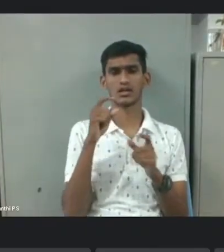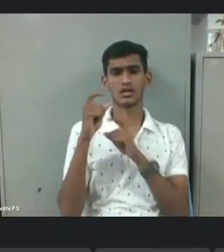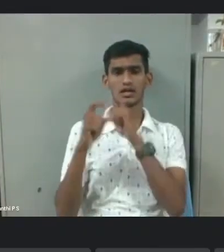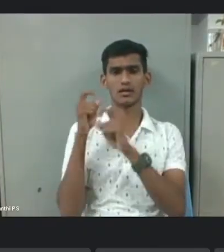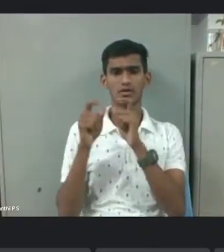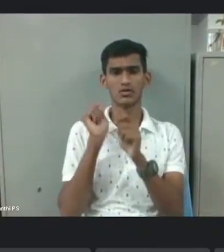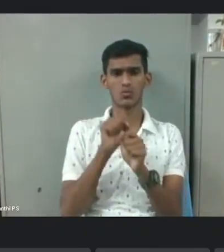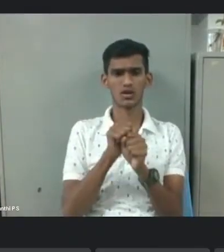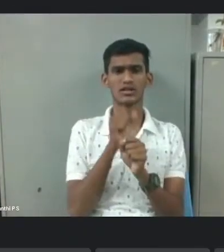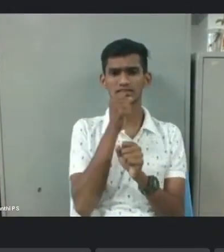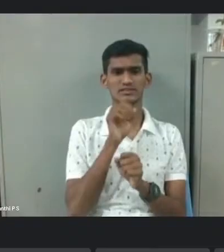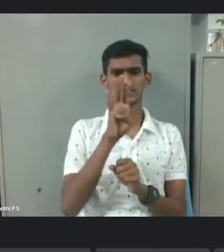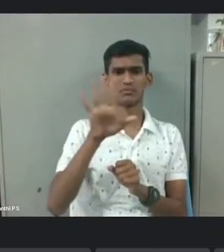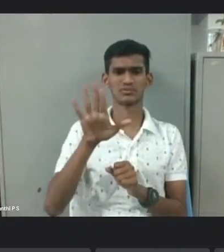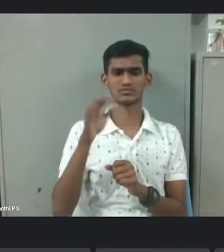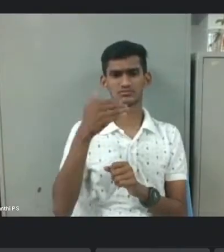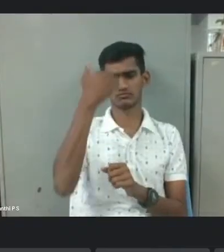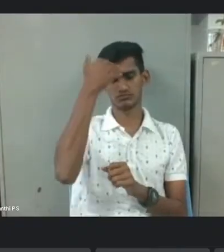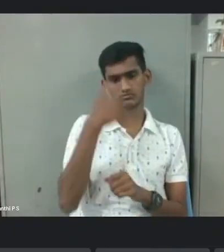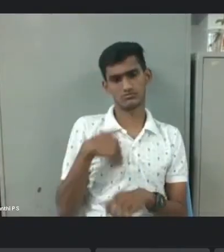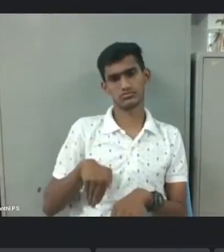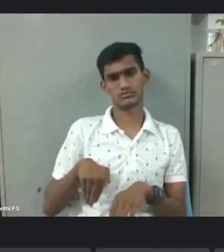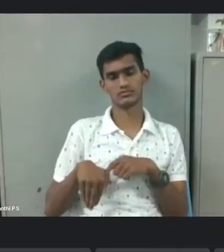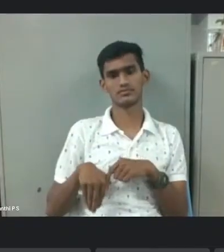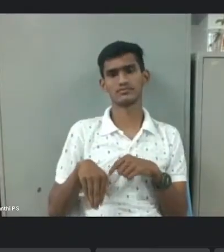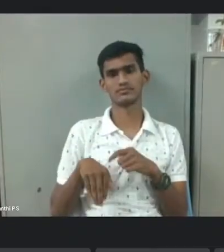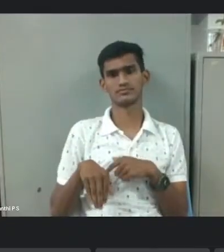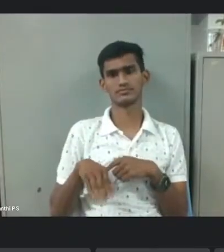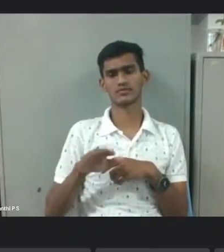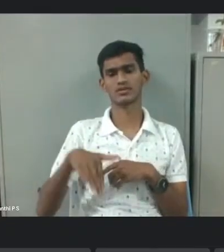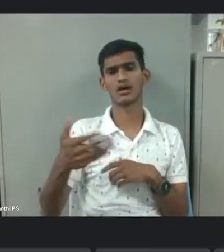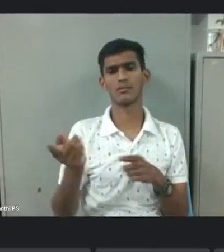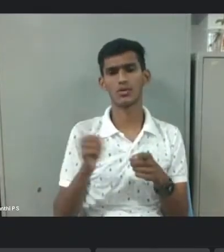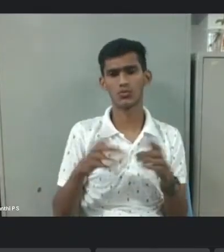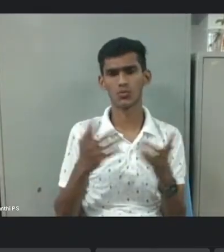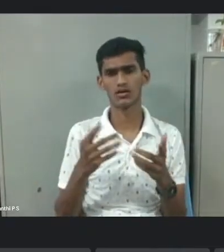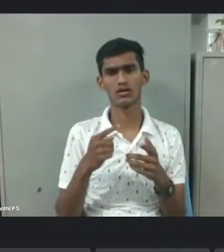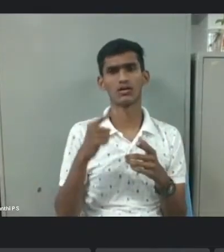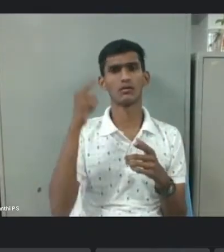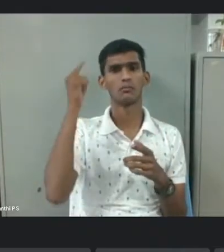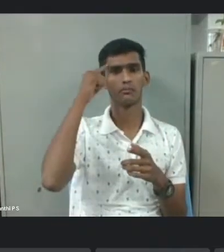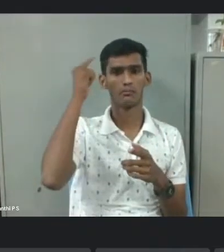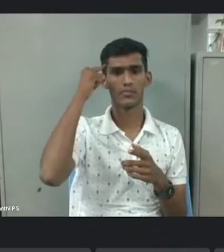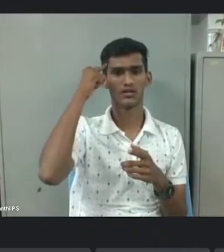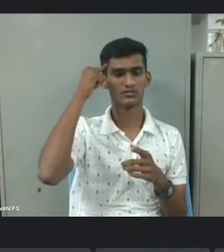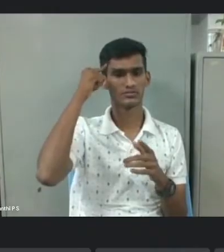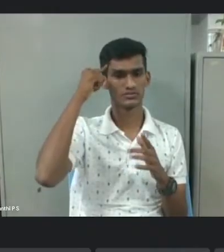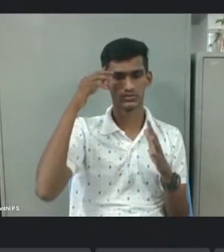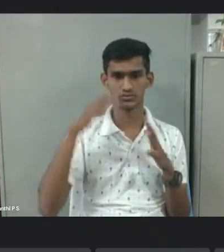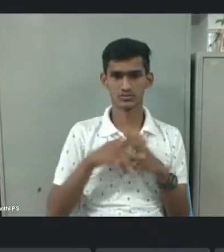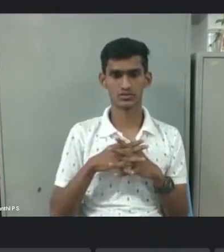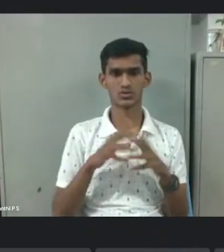വശം തളർന്നു പോകുന്നത്. അതിനുശേഷം സംഭവിക്കുന്നത് ഏറ്റവും കൂടുതൽ ആദ്യമായിട്ട് തന്നെ മെന്റൽ സ്ട്രെയിൻ അല്ലെങ്കിൽ